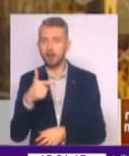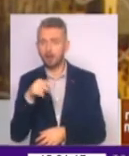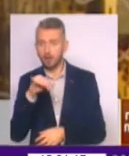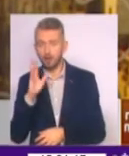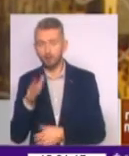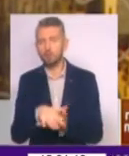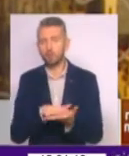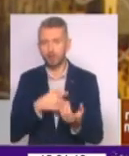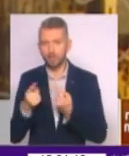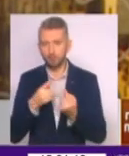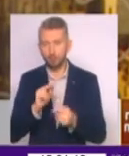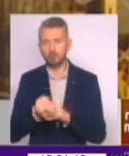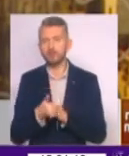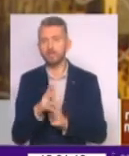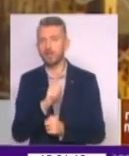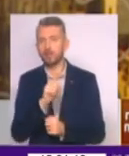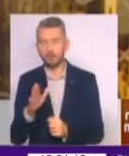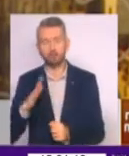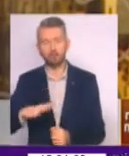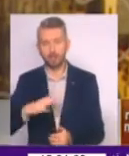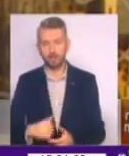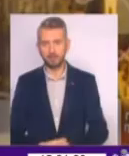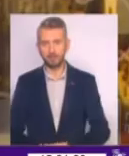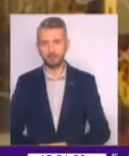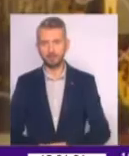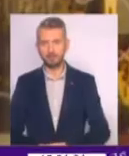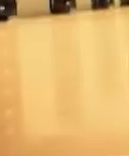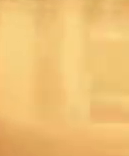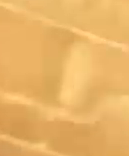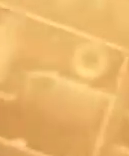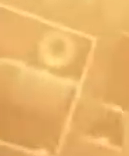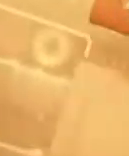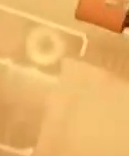продовжувати розмову вже за кілька хвилин. Не перемикайте і дочекайтесь.